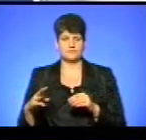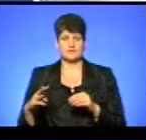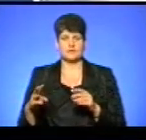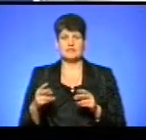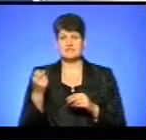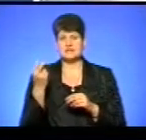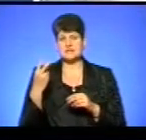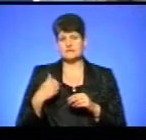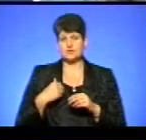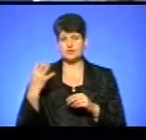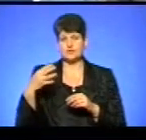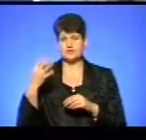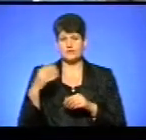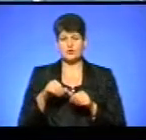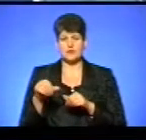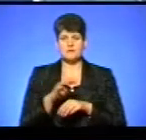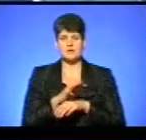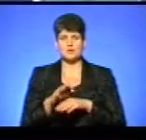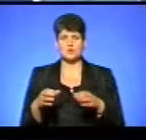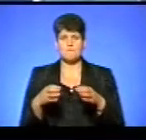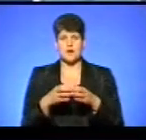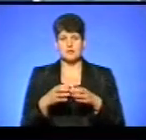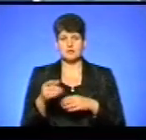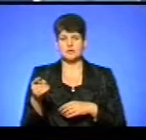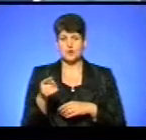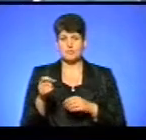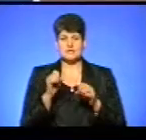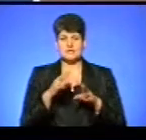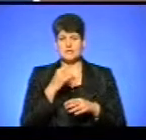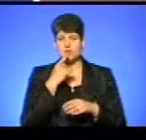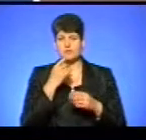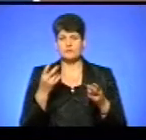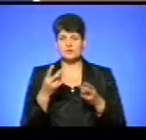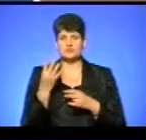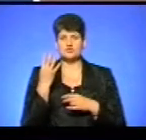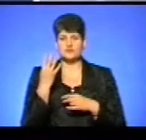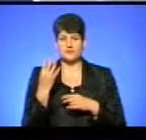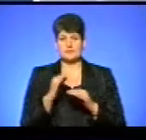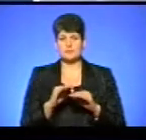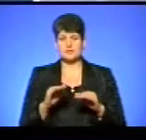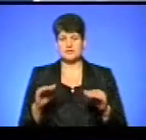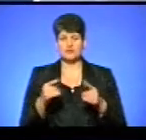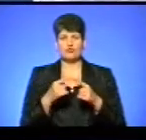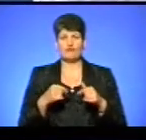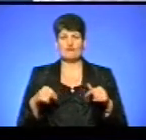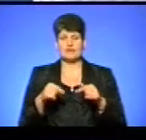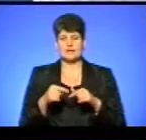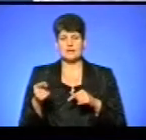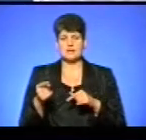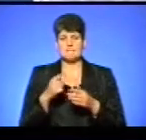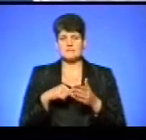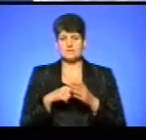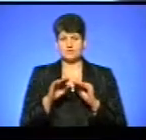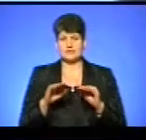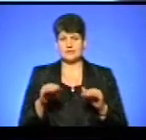12 військових 44-ї окремої артилерійської бригади Тернополя здали кров для потреб 4-го педіатричного відділення міської дитячої